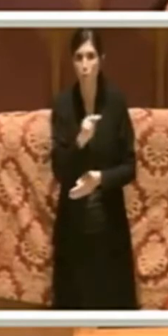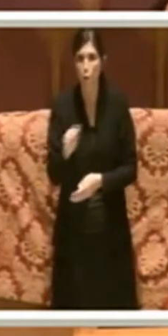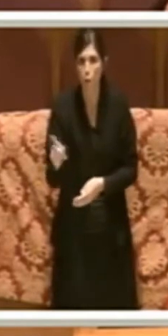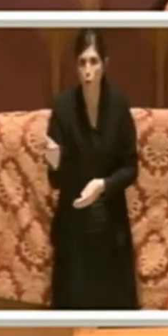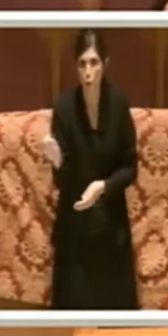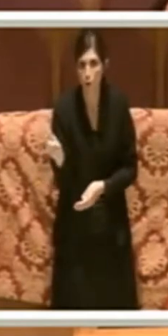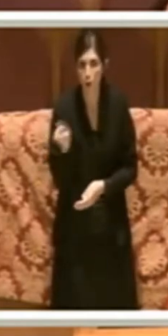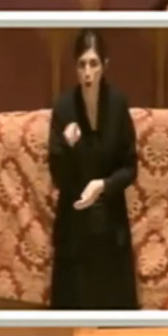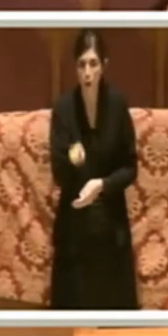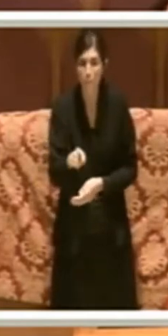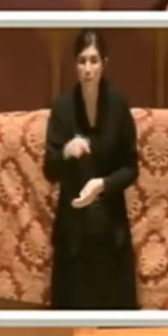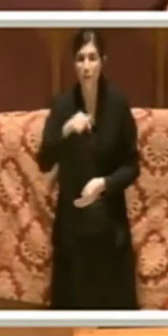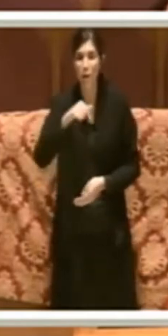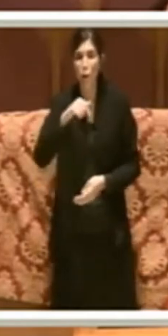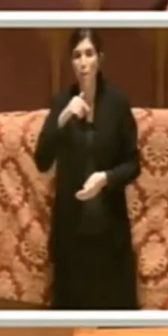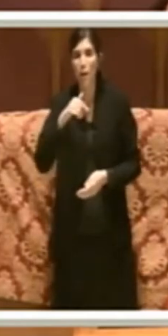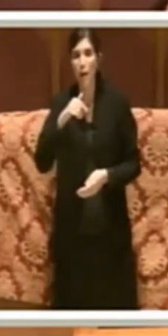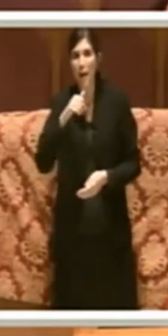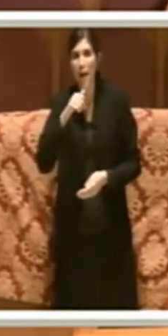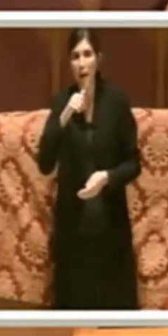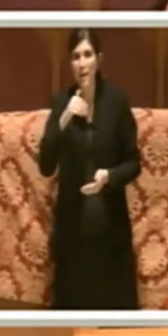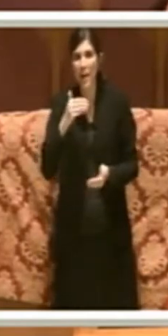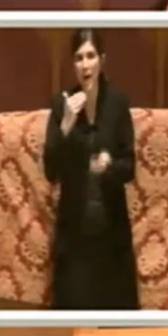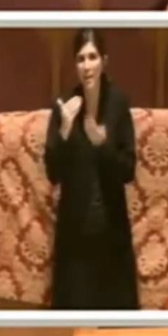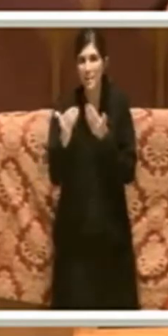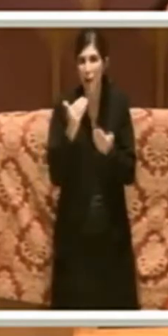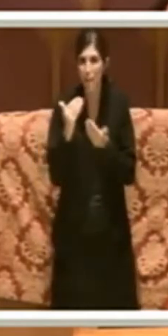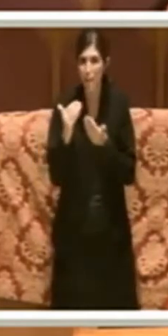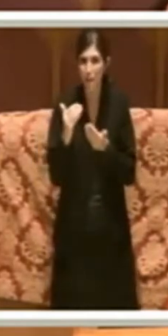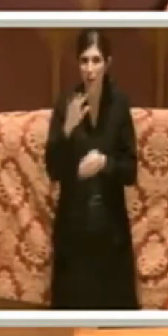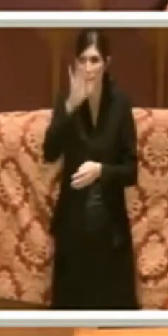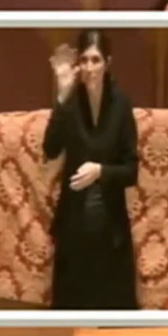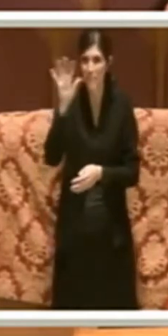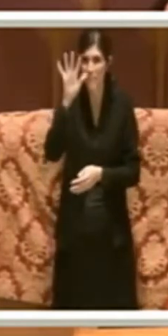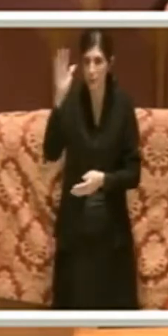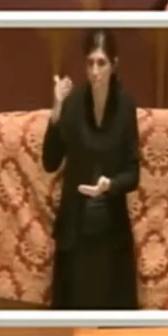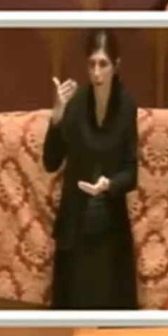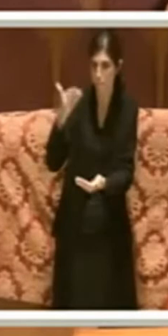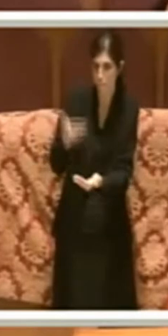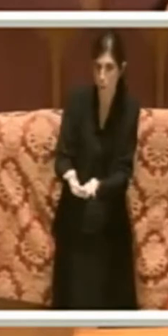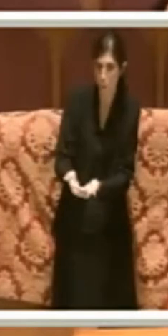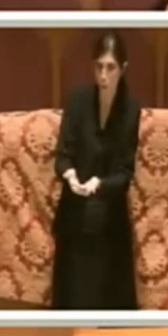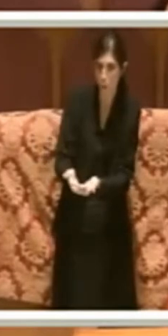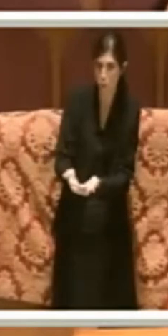viene proposto un atto che chissà quale, no,